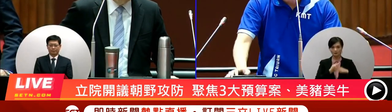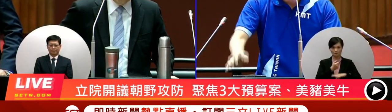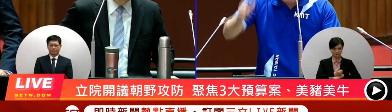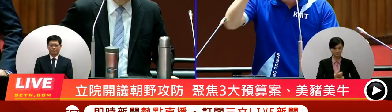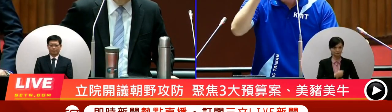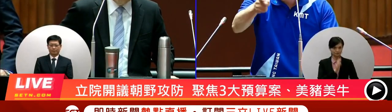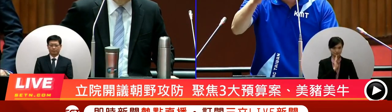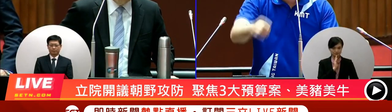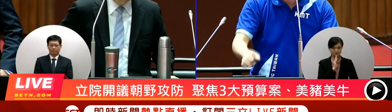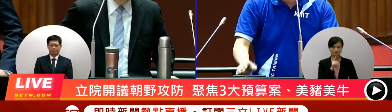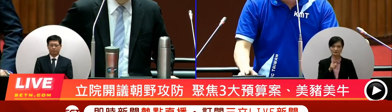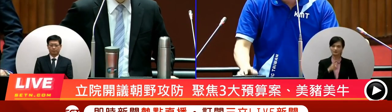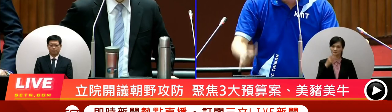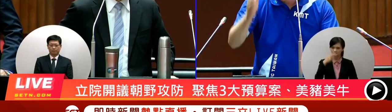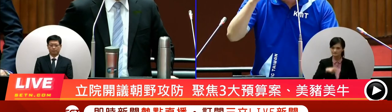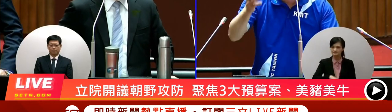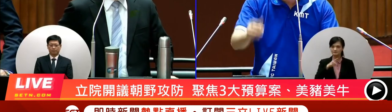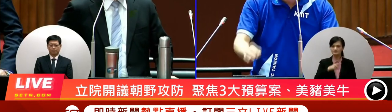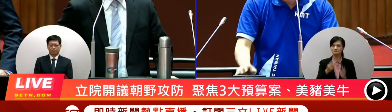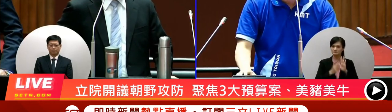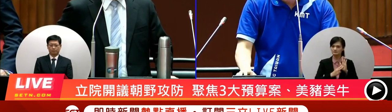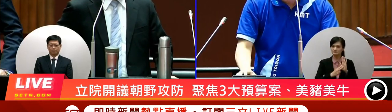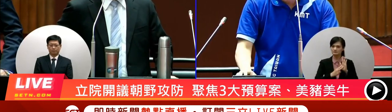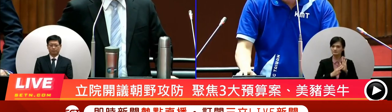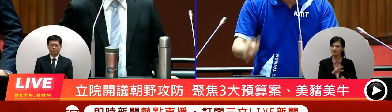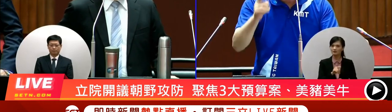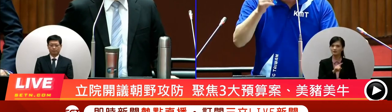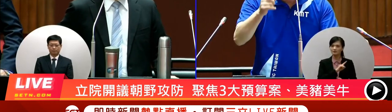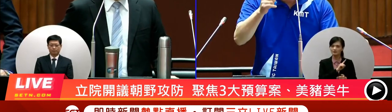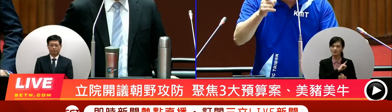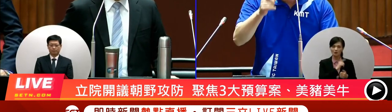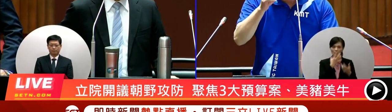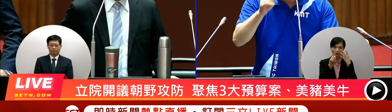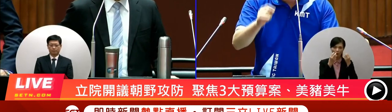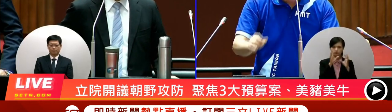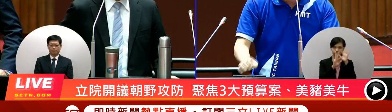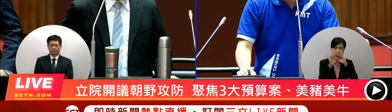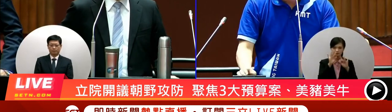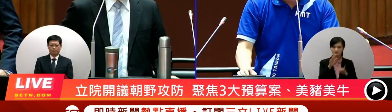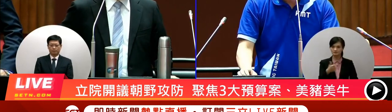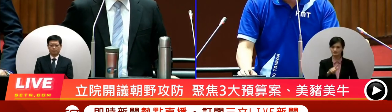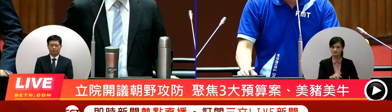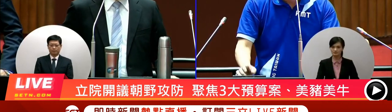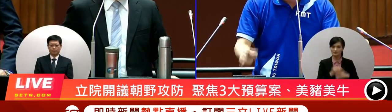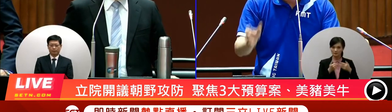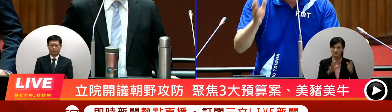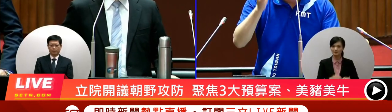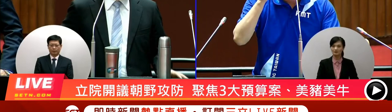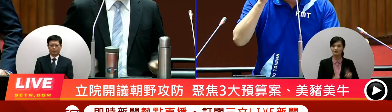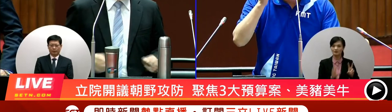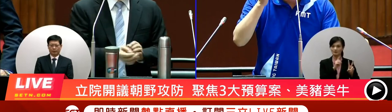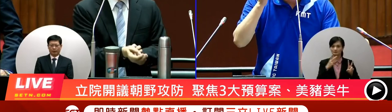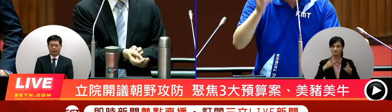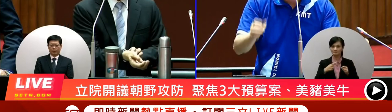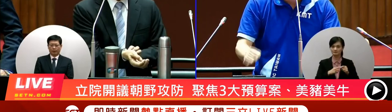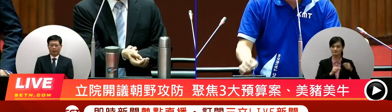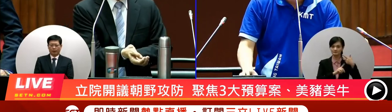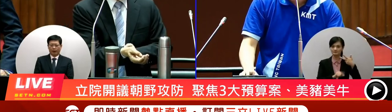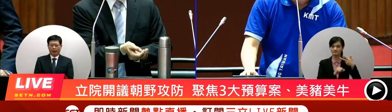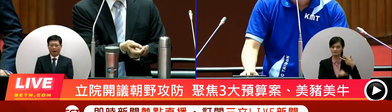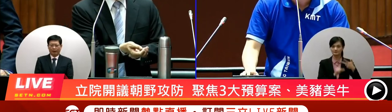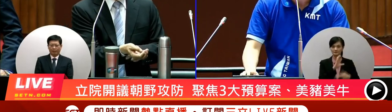2012年，我再讲清楚哦，不要混淆视听。2012年7月5号，国际食品法典委员